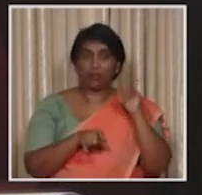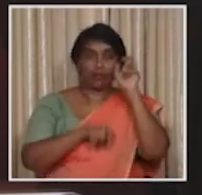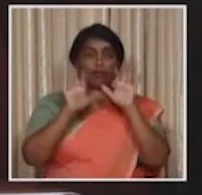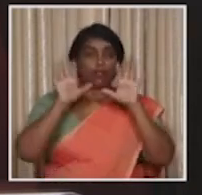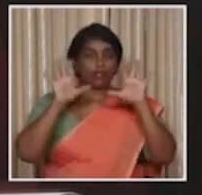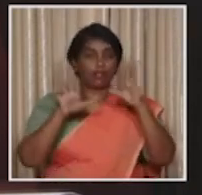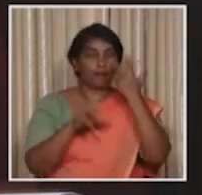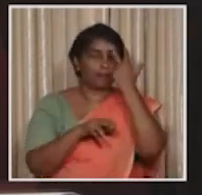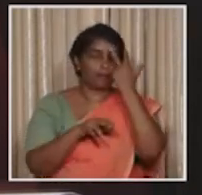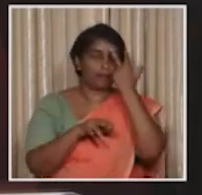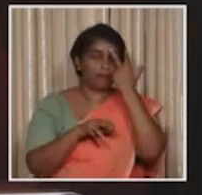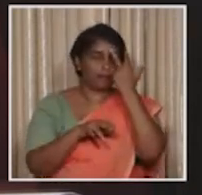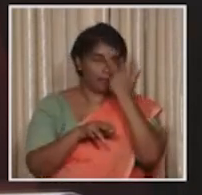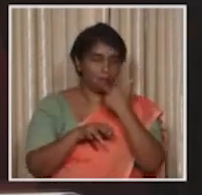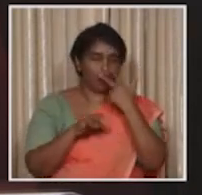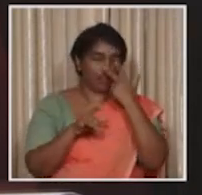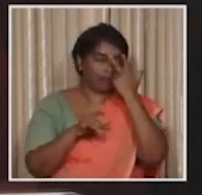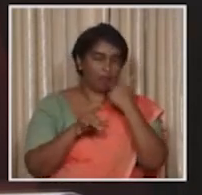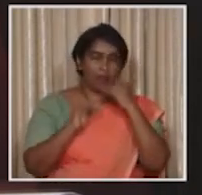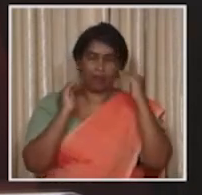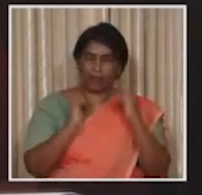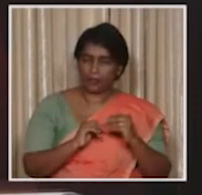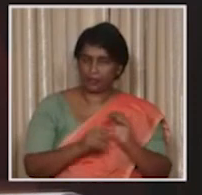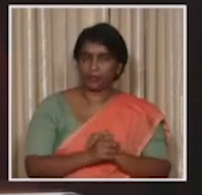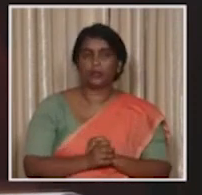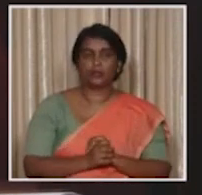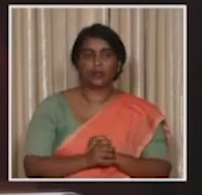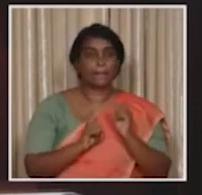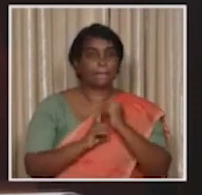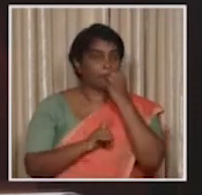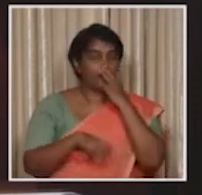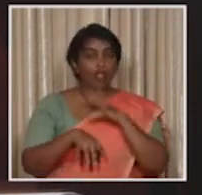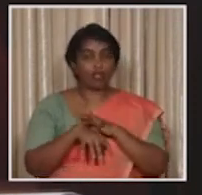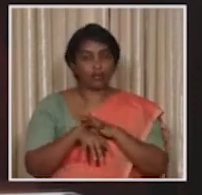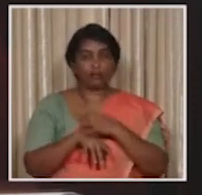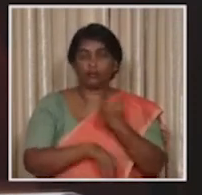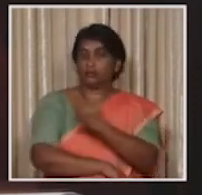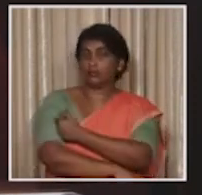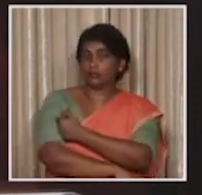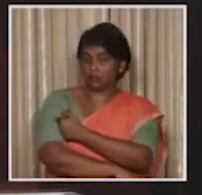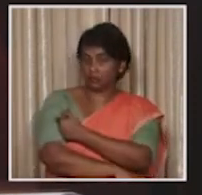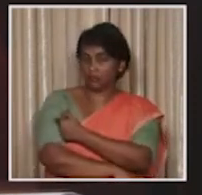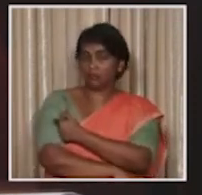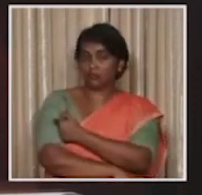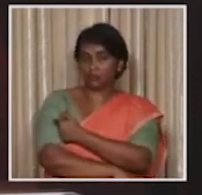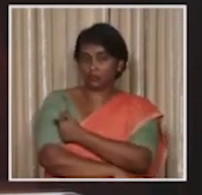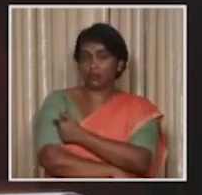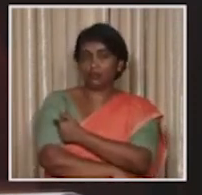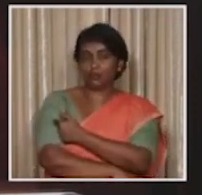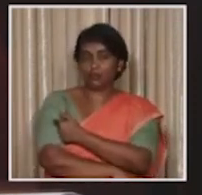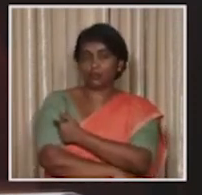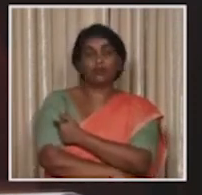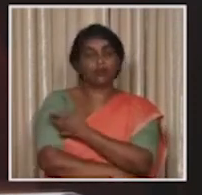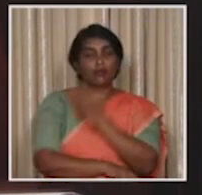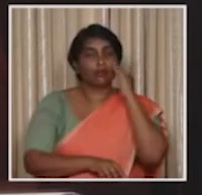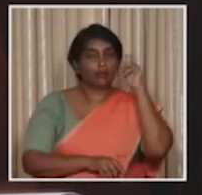10 දිනකගේ ඇස්පෙනීම දුර්වල වෙලා තිබේ. පේරාදෙණිය රෝහලේ නිර්වින්ද නෙන්නතක් වන බියුපිවකෙන් ලබා